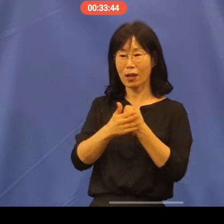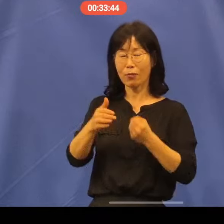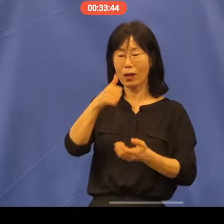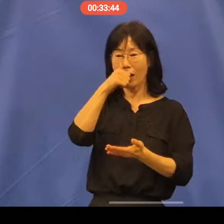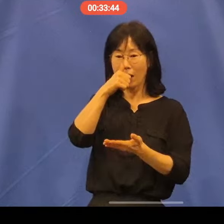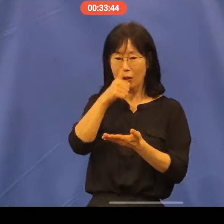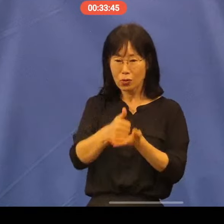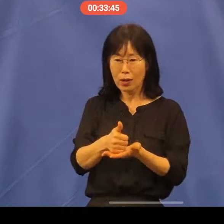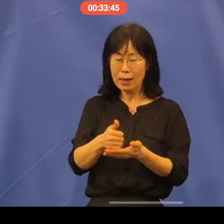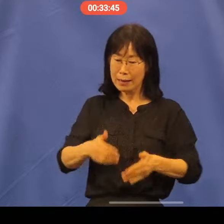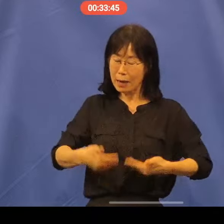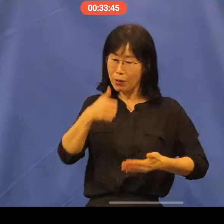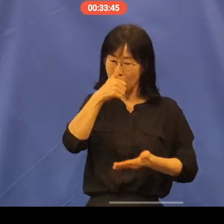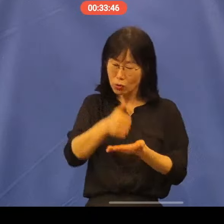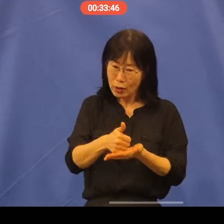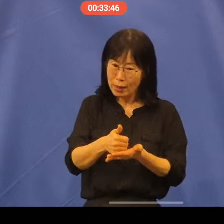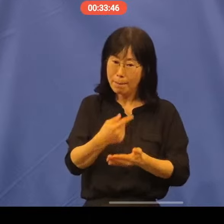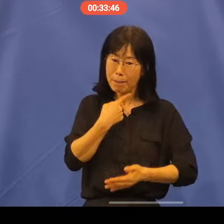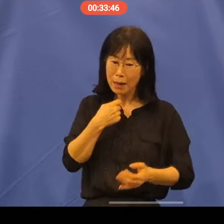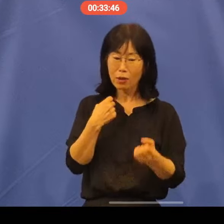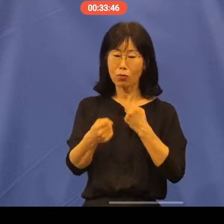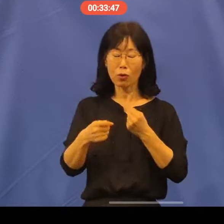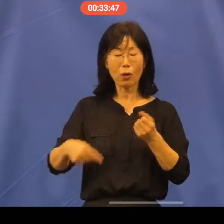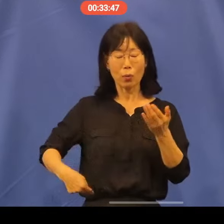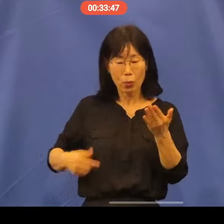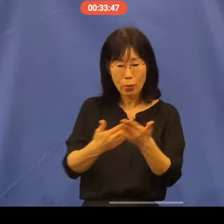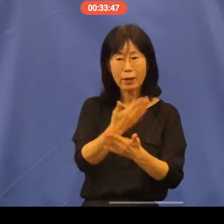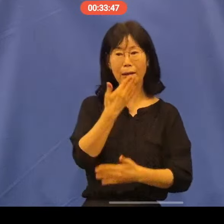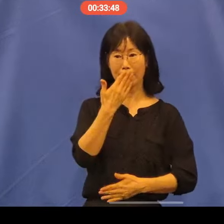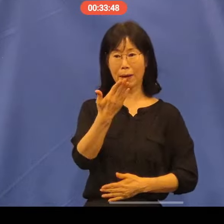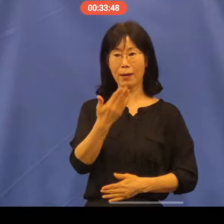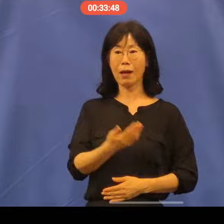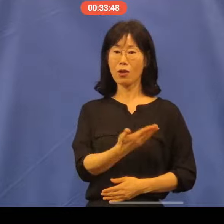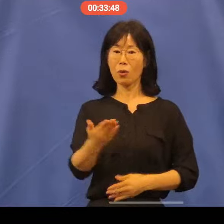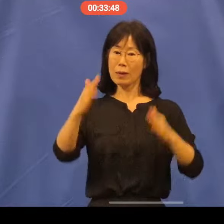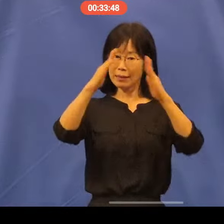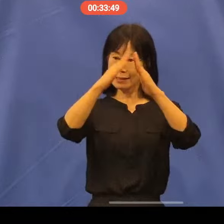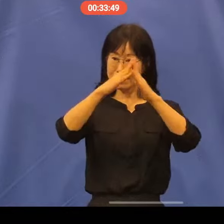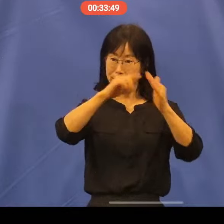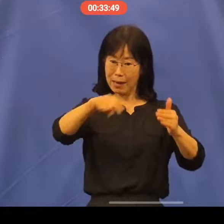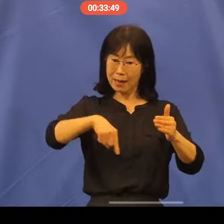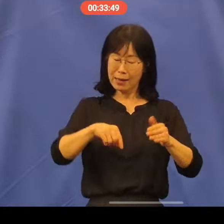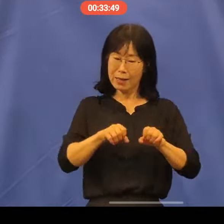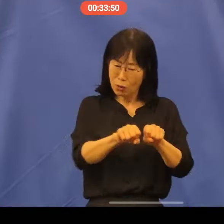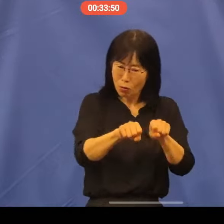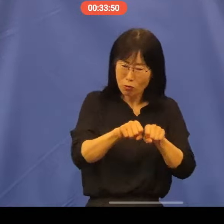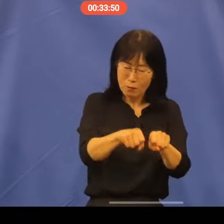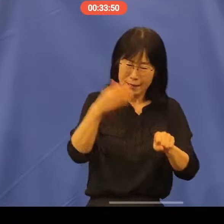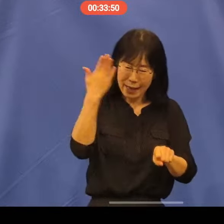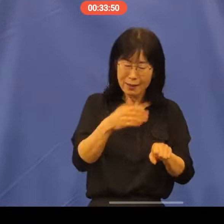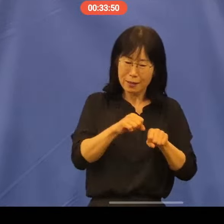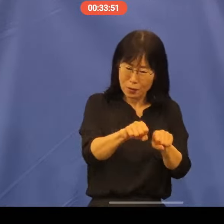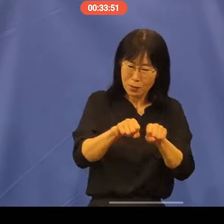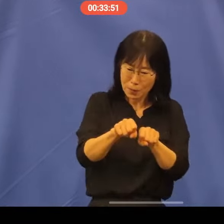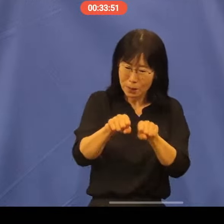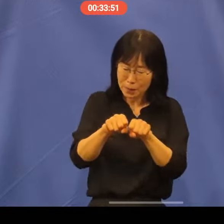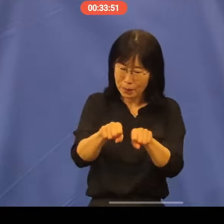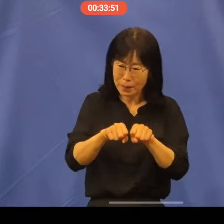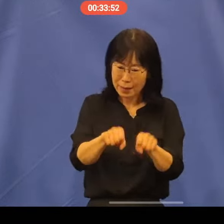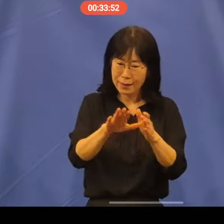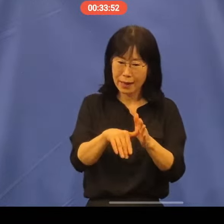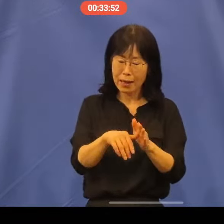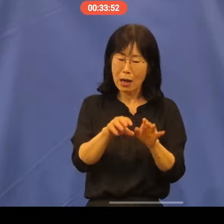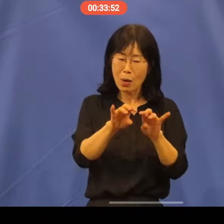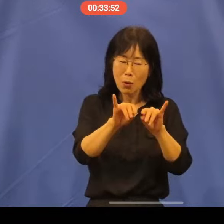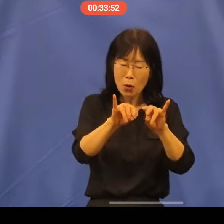여러분 보세요. 집도요, 매일 쓸고 닦고 하는 집은요, 먼지와 때가 조금만